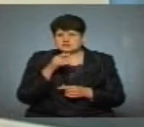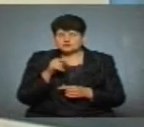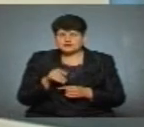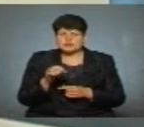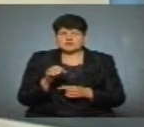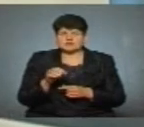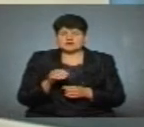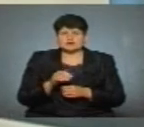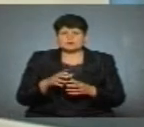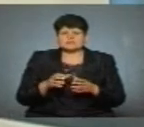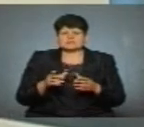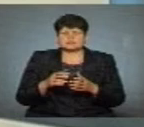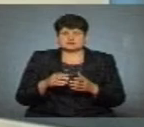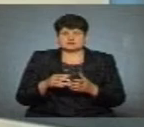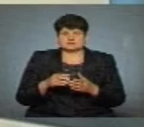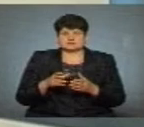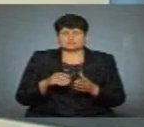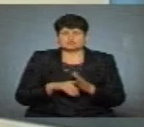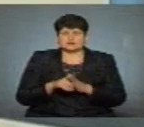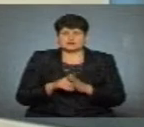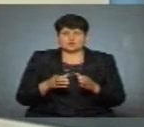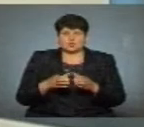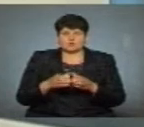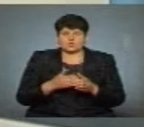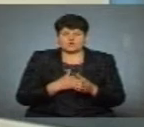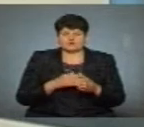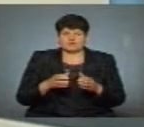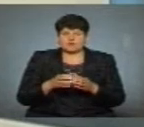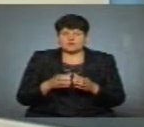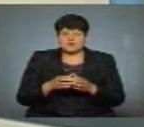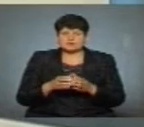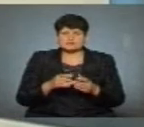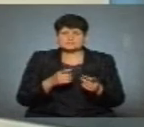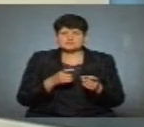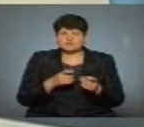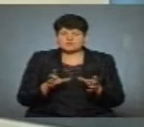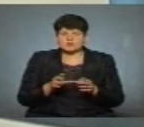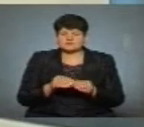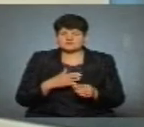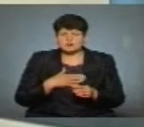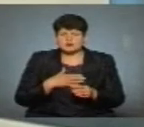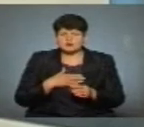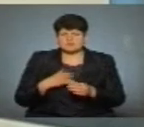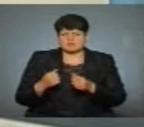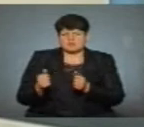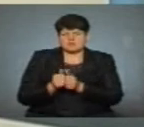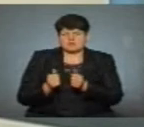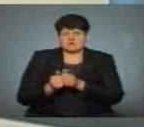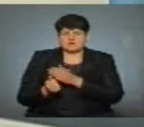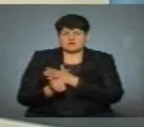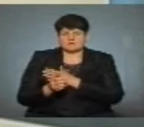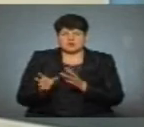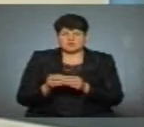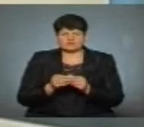стали до лав Збройних сил або добровольчих формувань і зі зброєю в руках з нами, з західняками, ставали пліч-опіч і разом виганяли